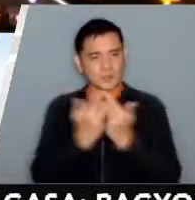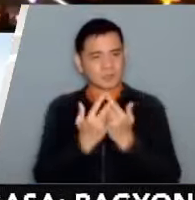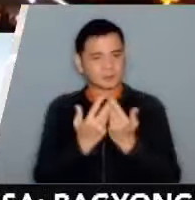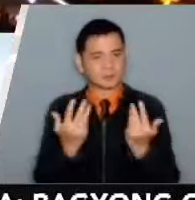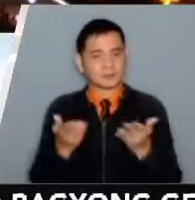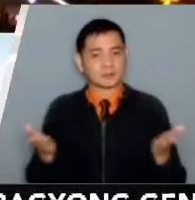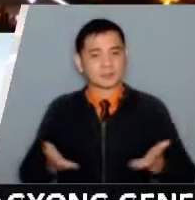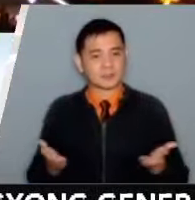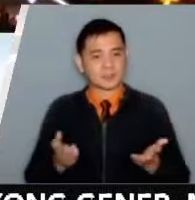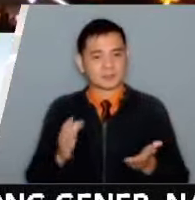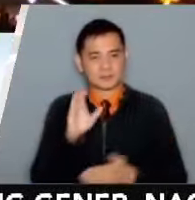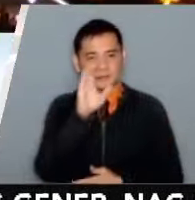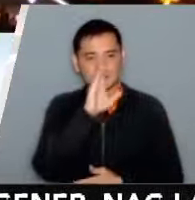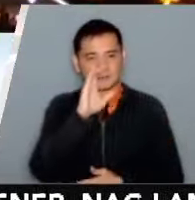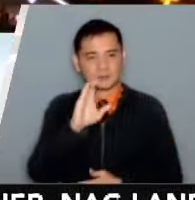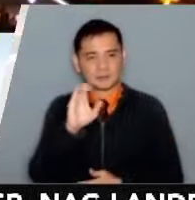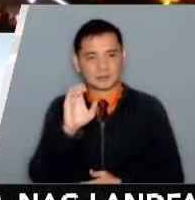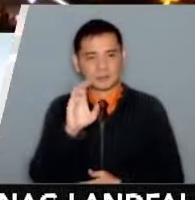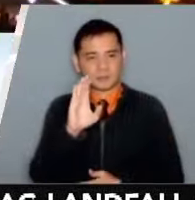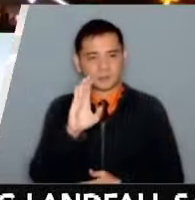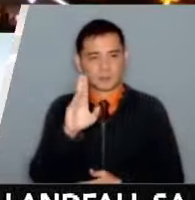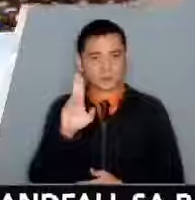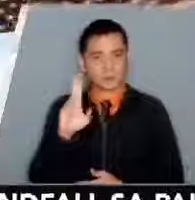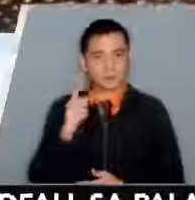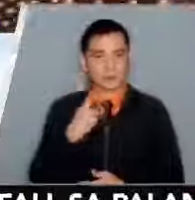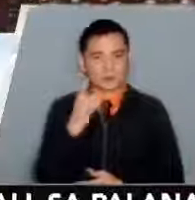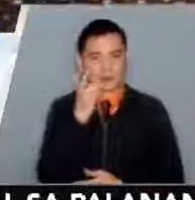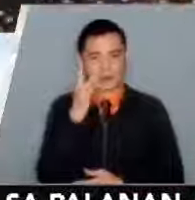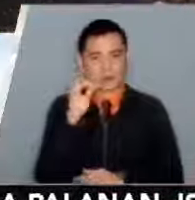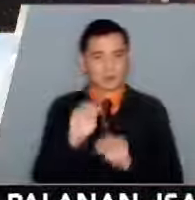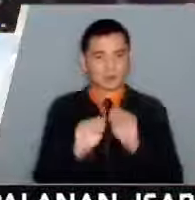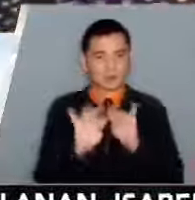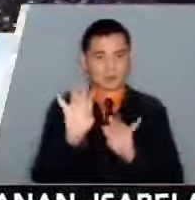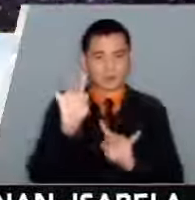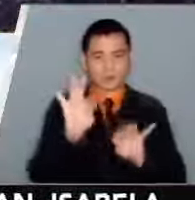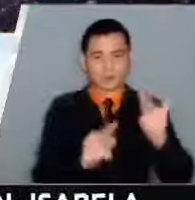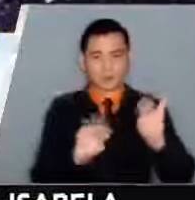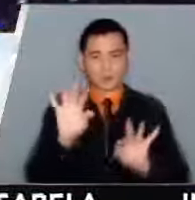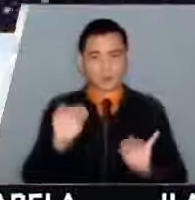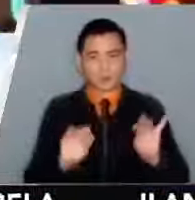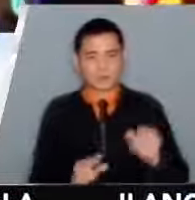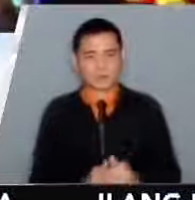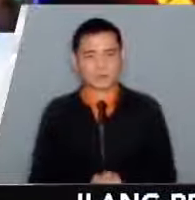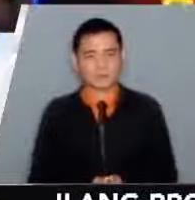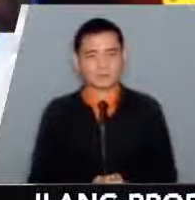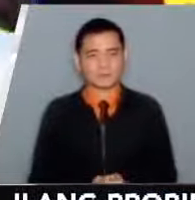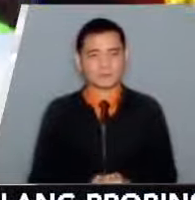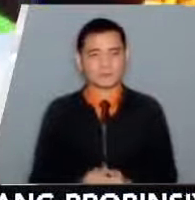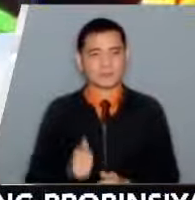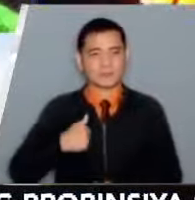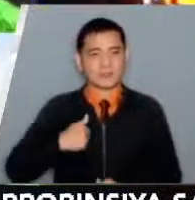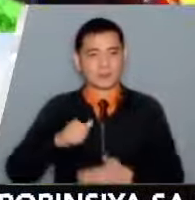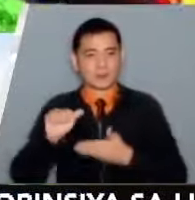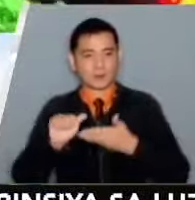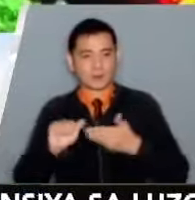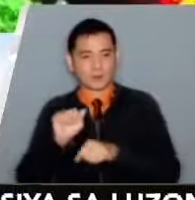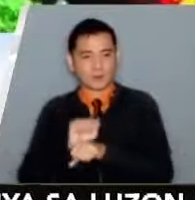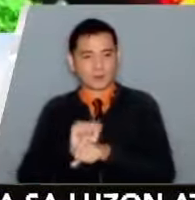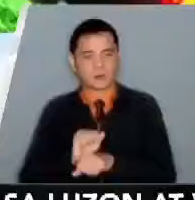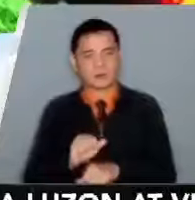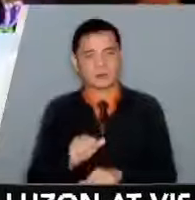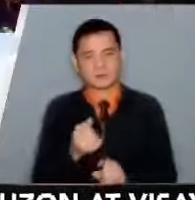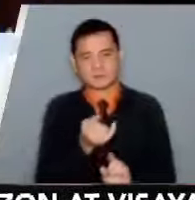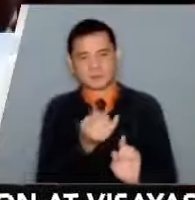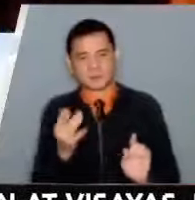ang Illumi. Ayon sa organizers, binubuo ang Canadian artwork ng 20 milyong LED lights na dinisenyo